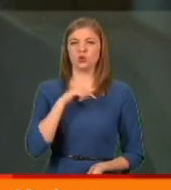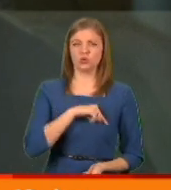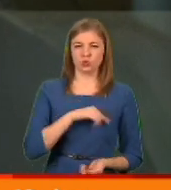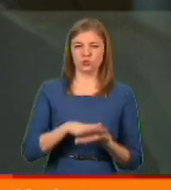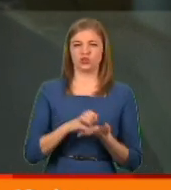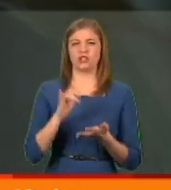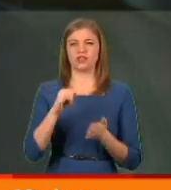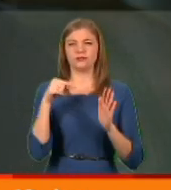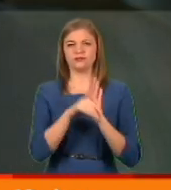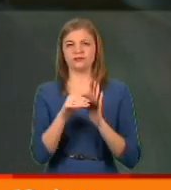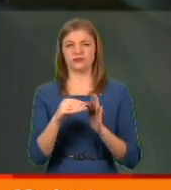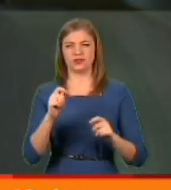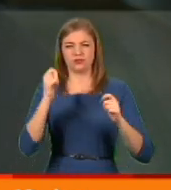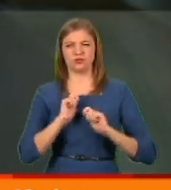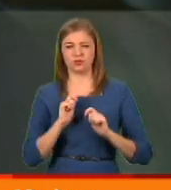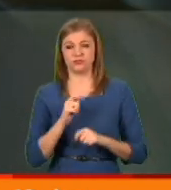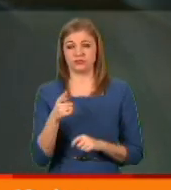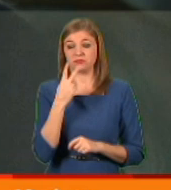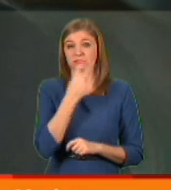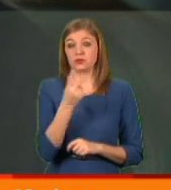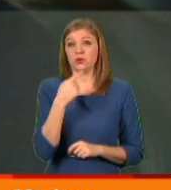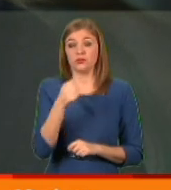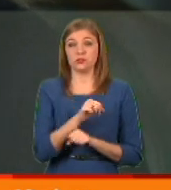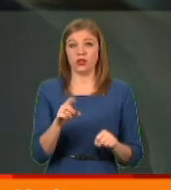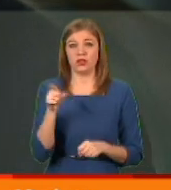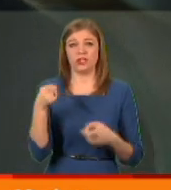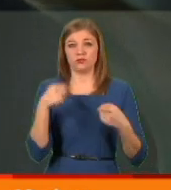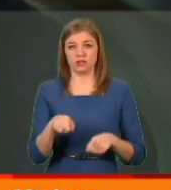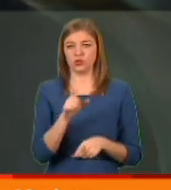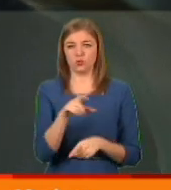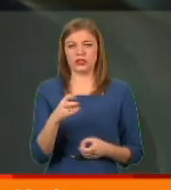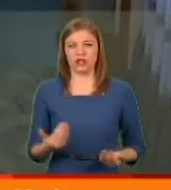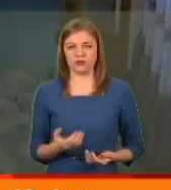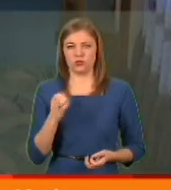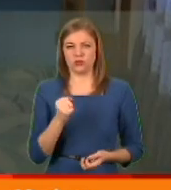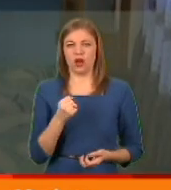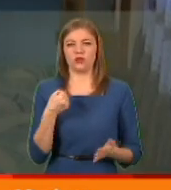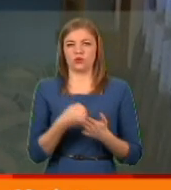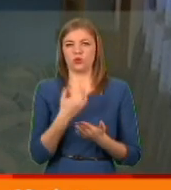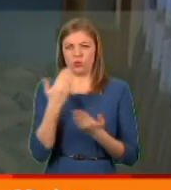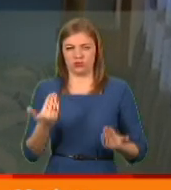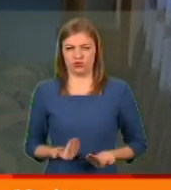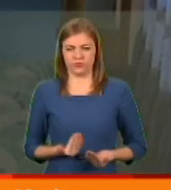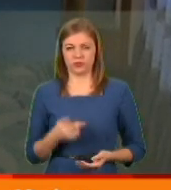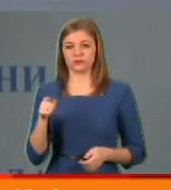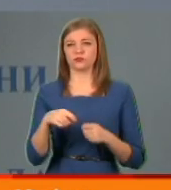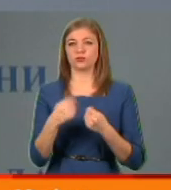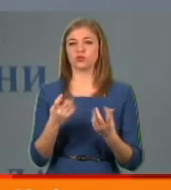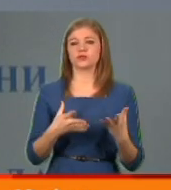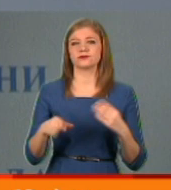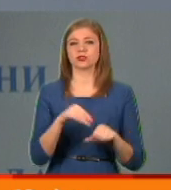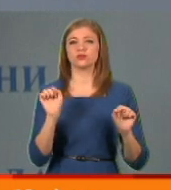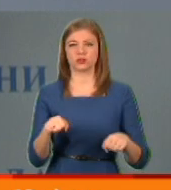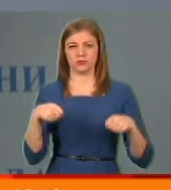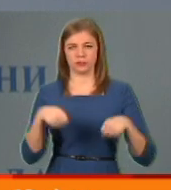захаращені складські приміщення. Це негуманно так говорити, але, на жаль, там люди дійсно не живуть, а доживають. У цьому стаціонарному відділенні порушили усі